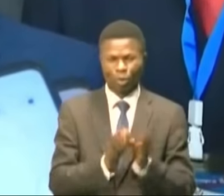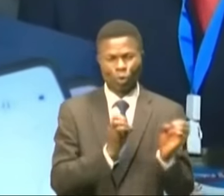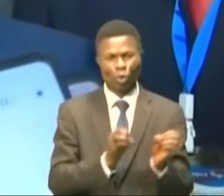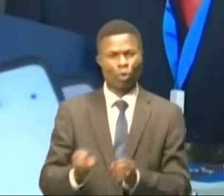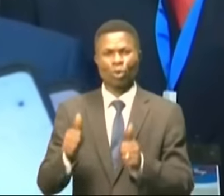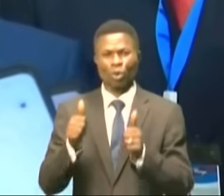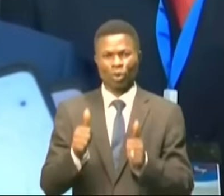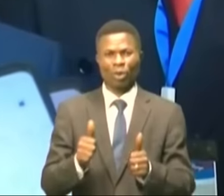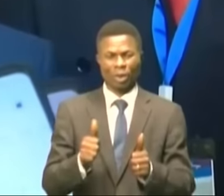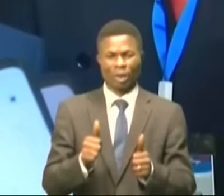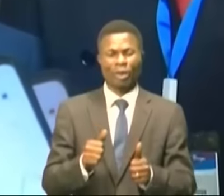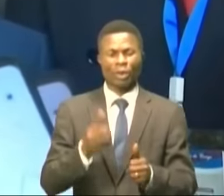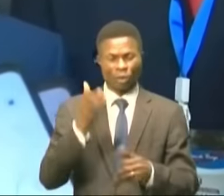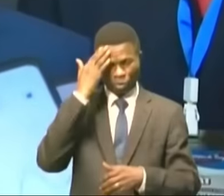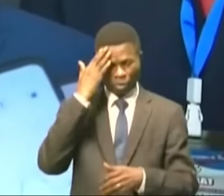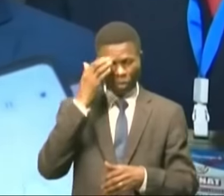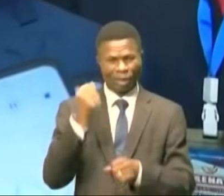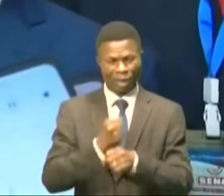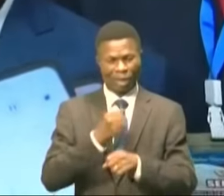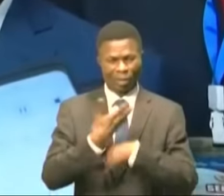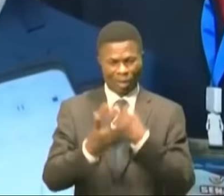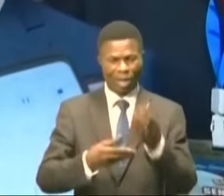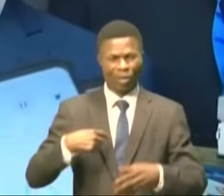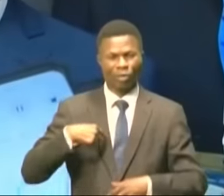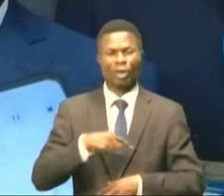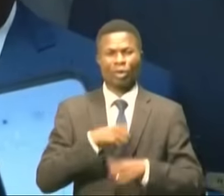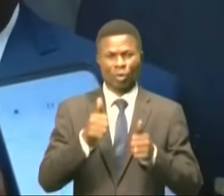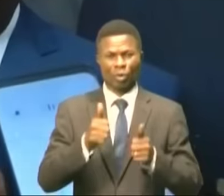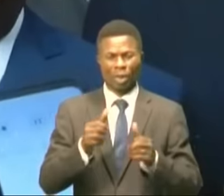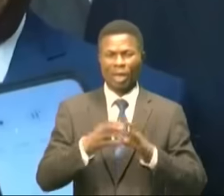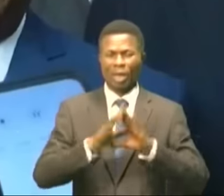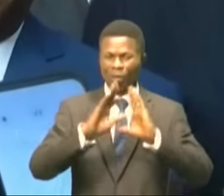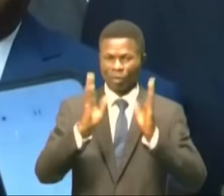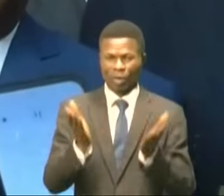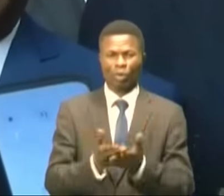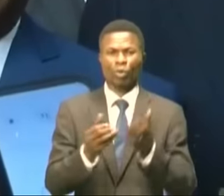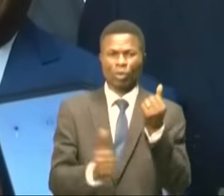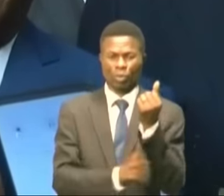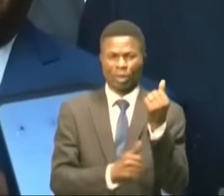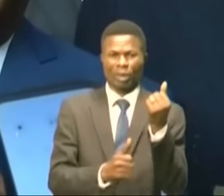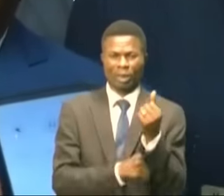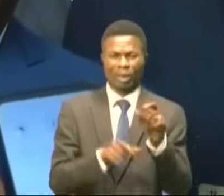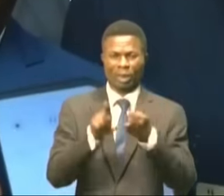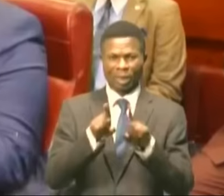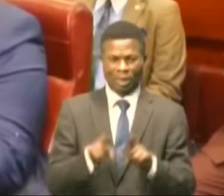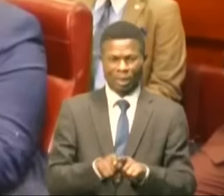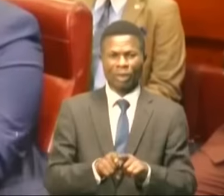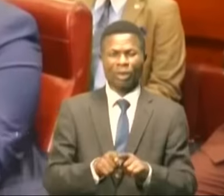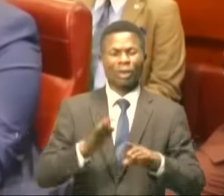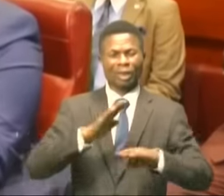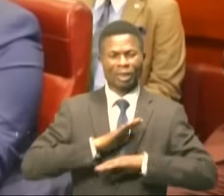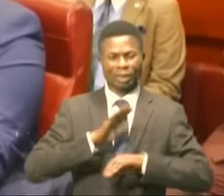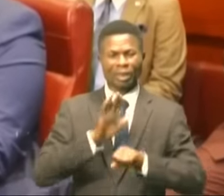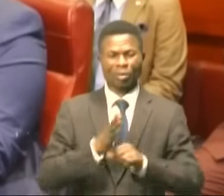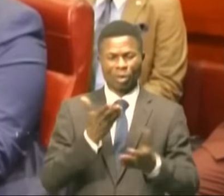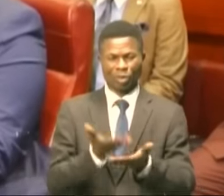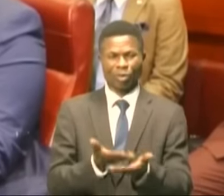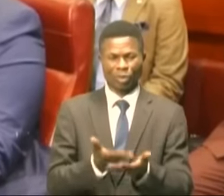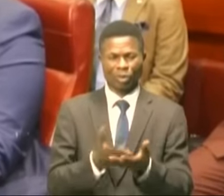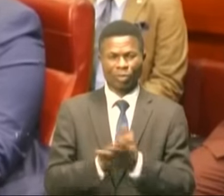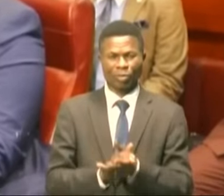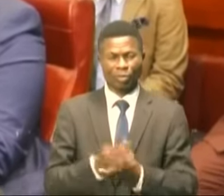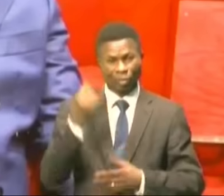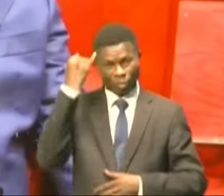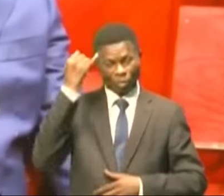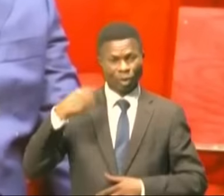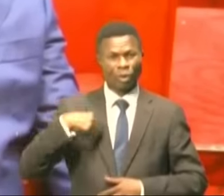c'est le fruit du travail que nous avons abattu avec toute l'équipe ainsi que tous les sénateurs et les administratifs. Nous pensons que nous